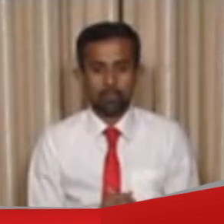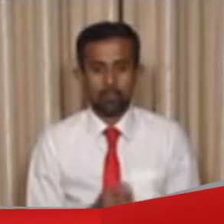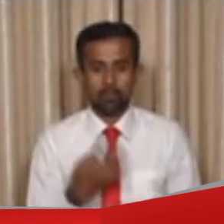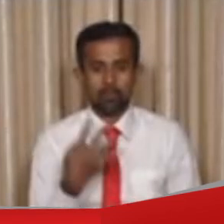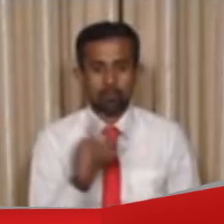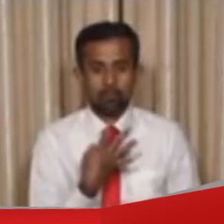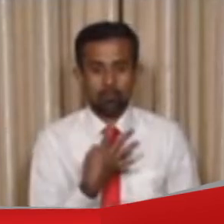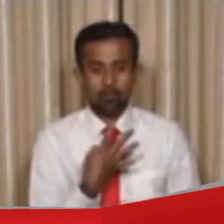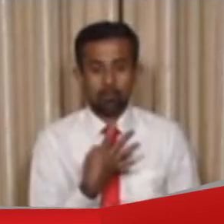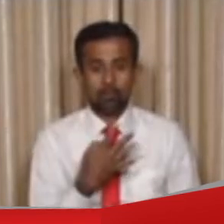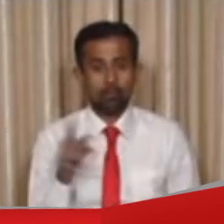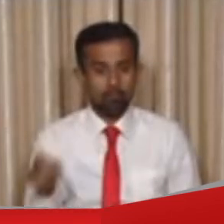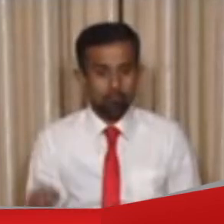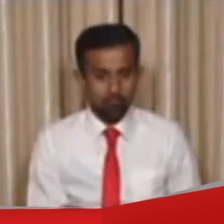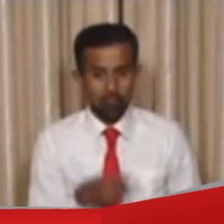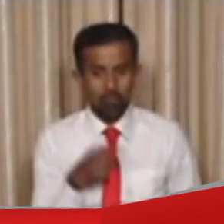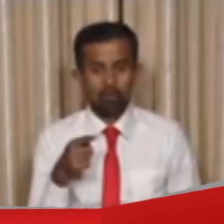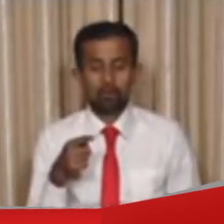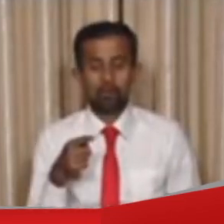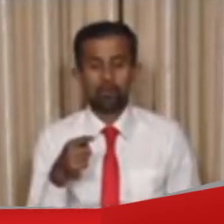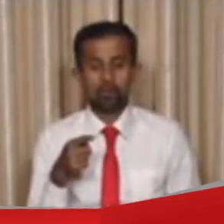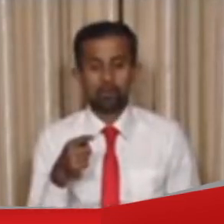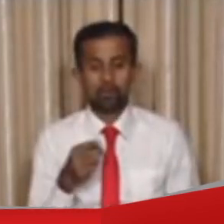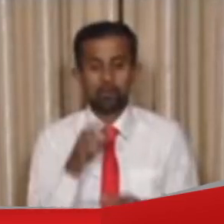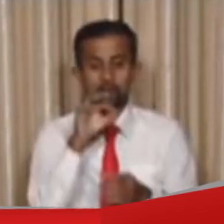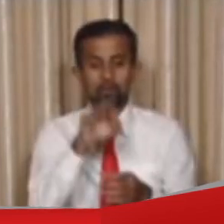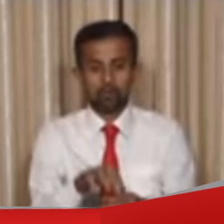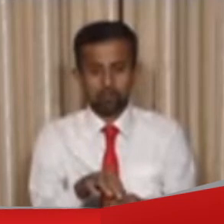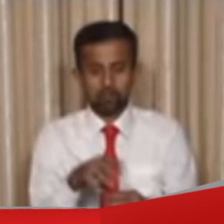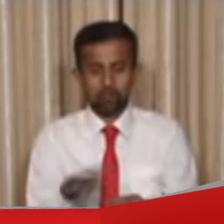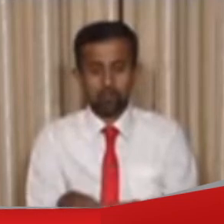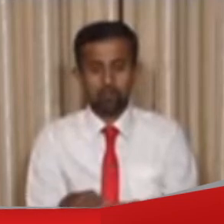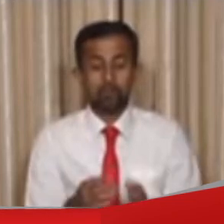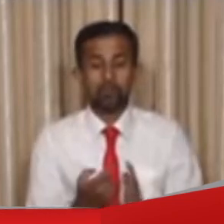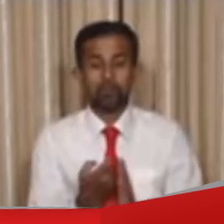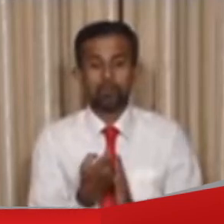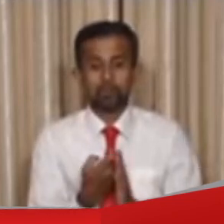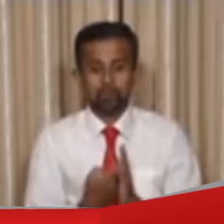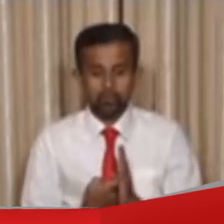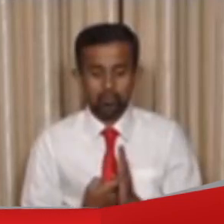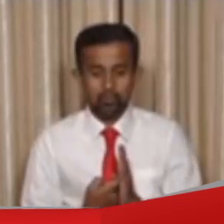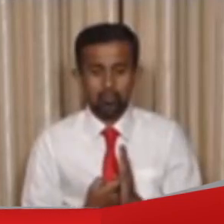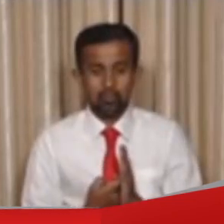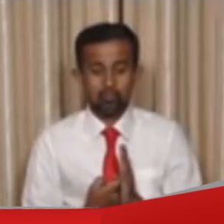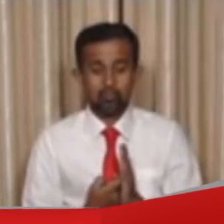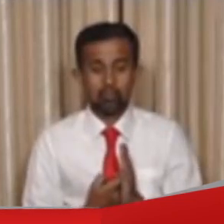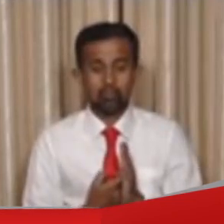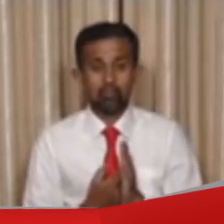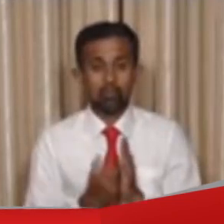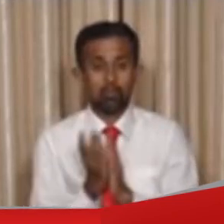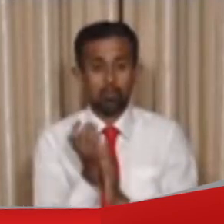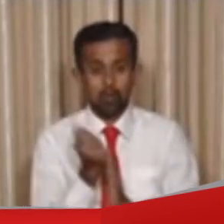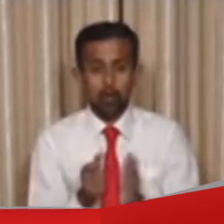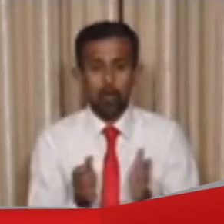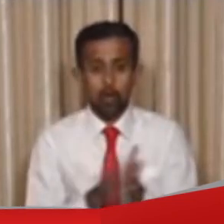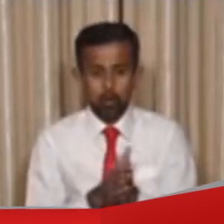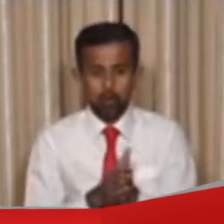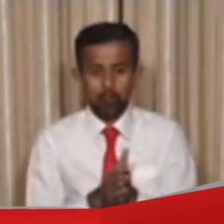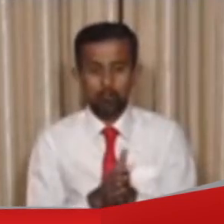සිවුවෙන සභාවාරය සඳහා පත්කරන ලද ආචාර ධර්ම සහ වරප්‍රසාද පිළිබඳ කාරක